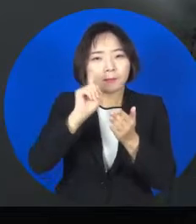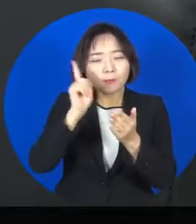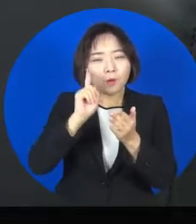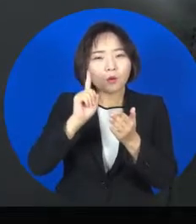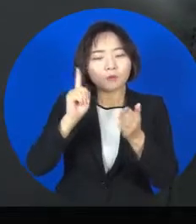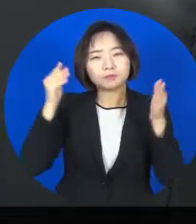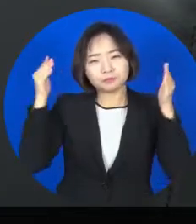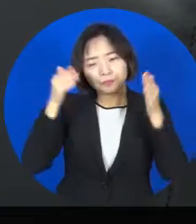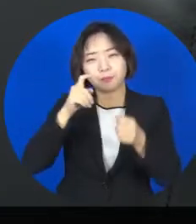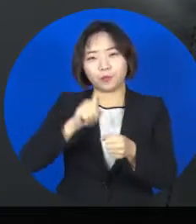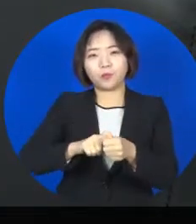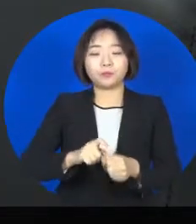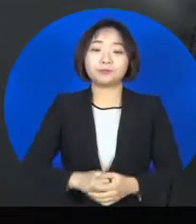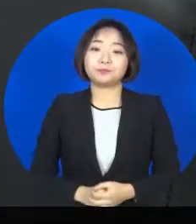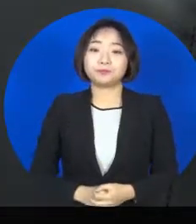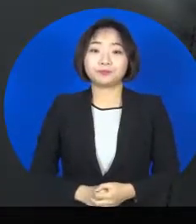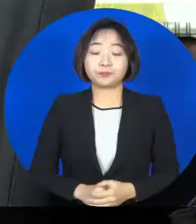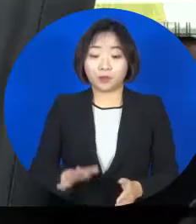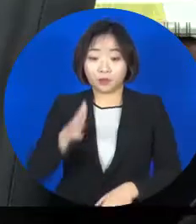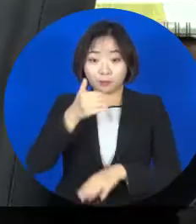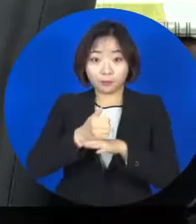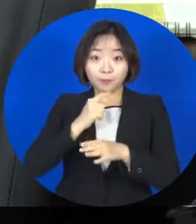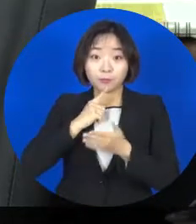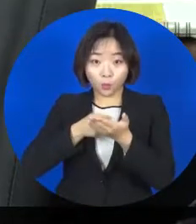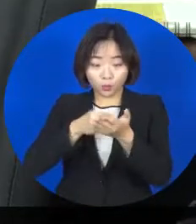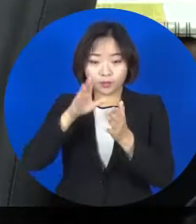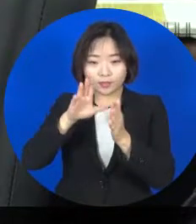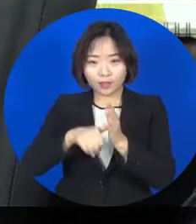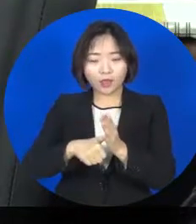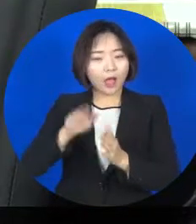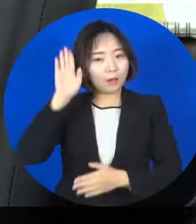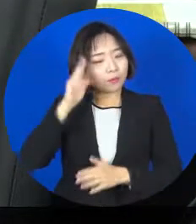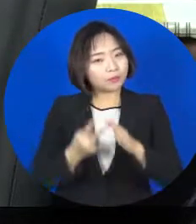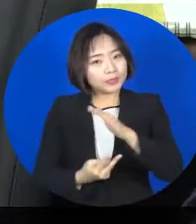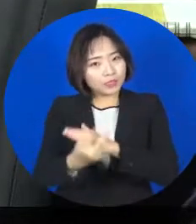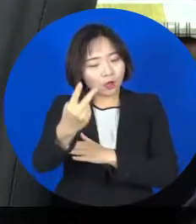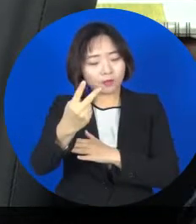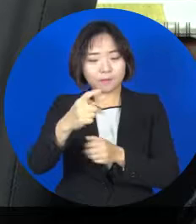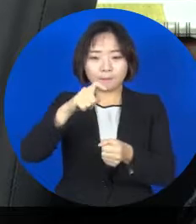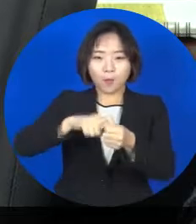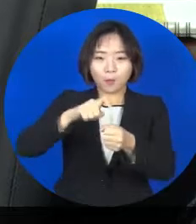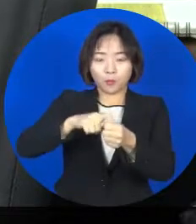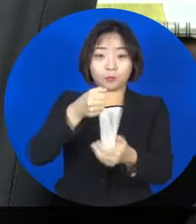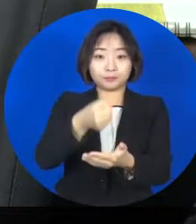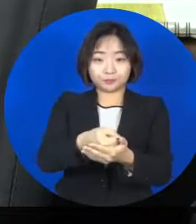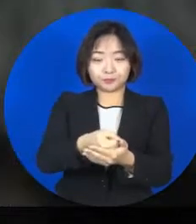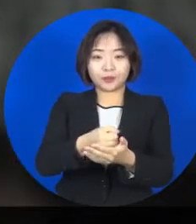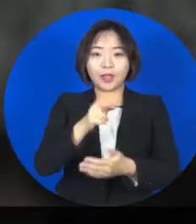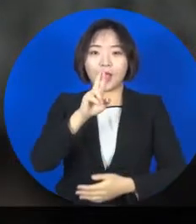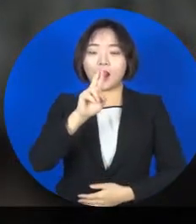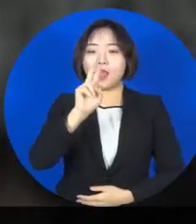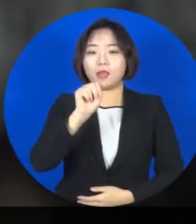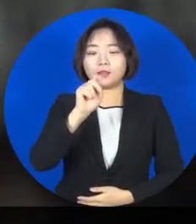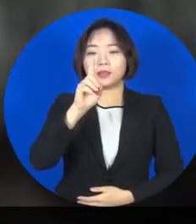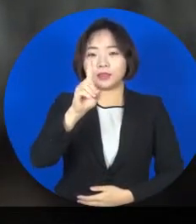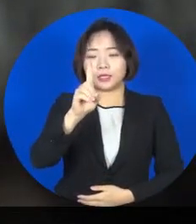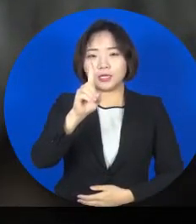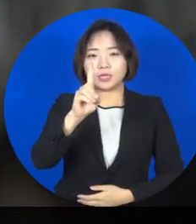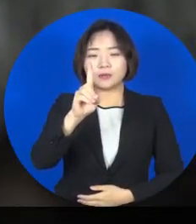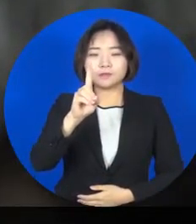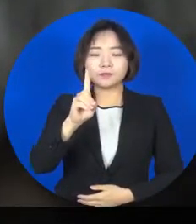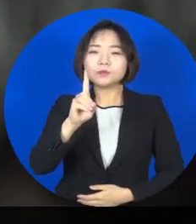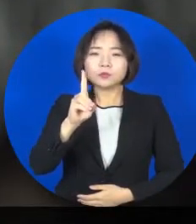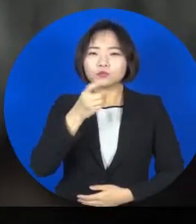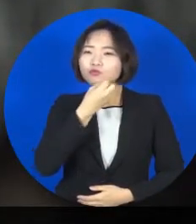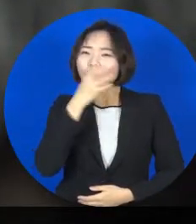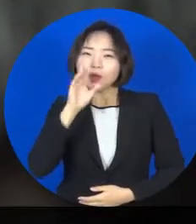천안시의 모습을 구상하기 위해 마련됐습니다. 보고회에서는 천안시 미래 비전 및 기본 방향 설정, R&D 혁신 투자 전략